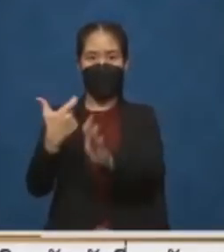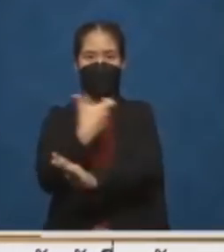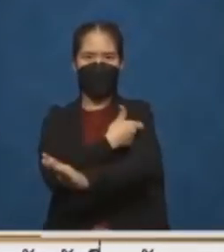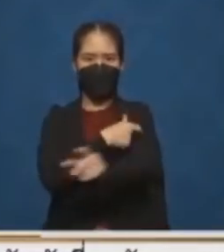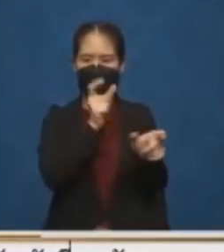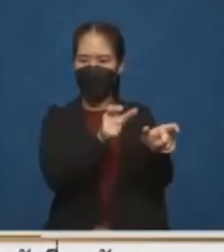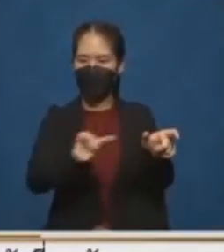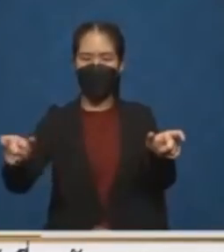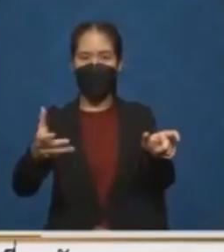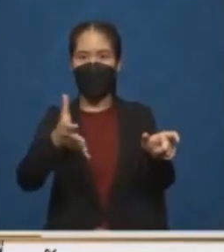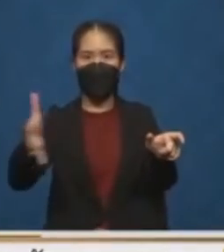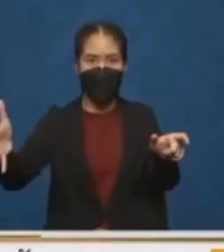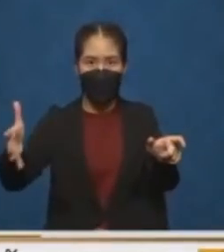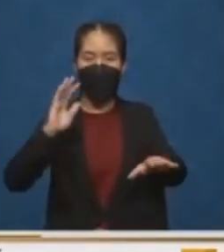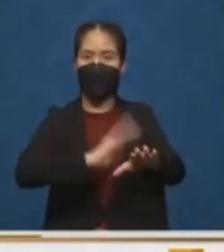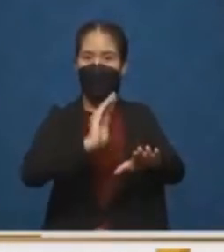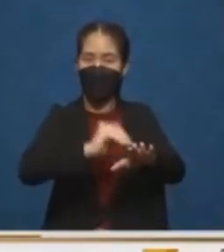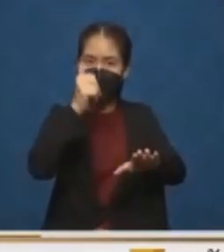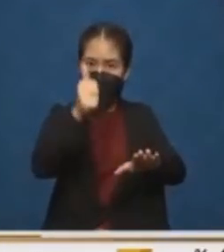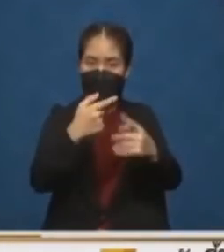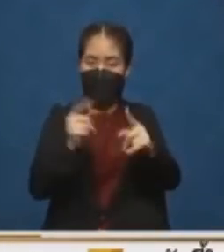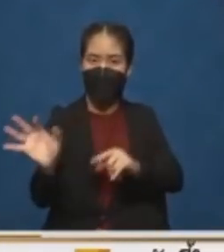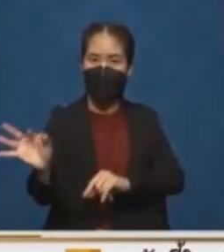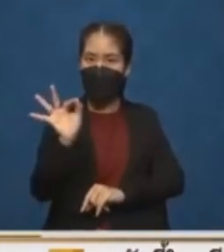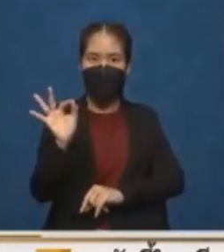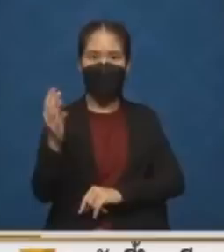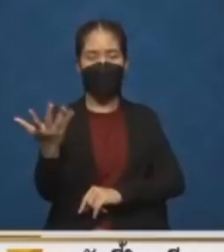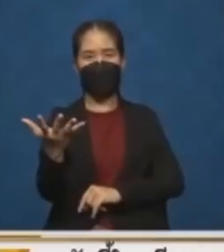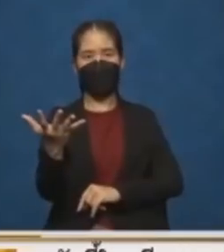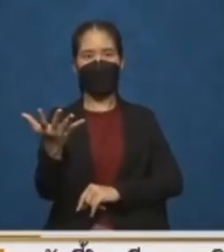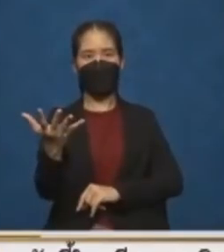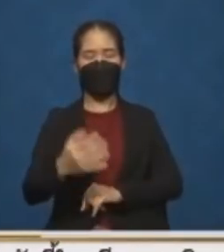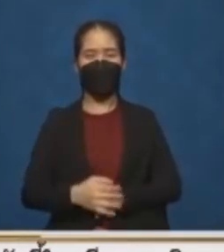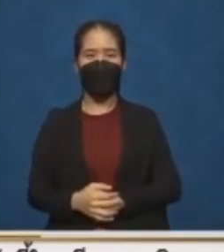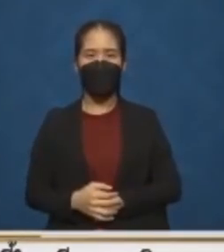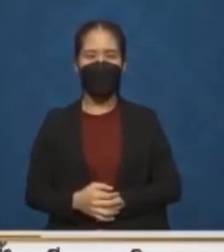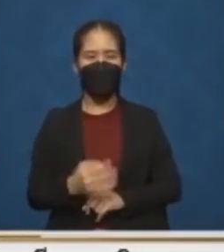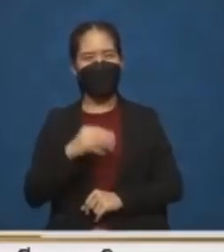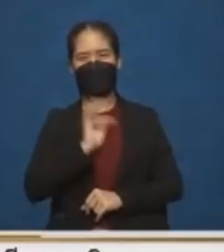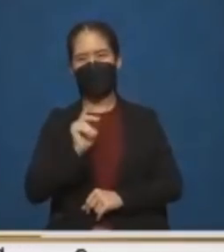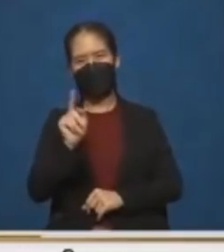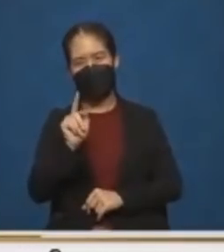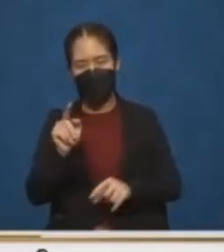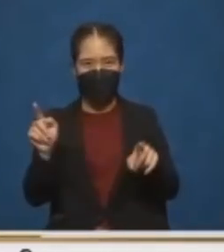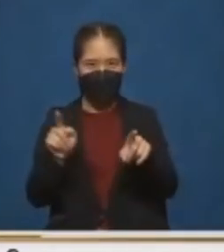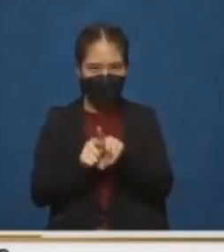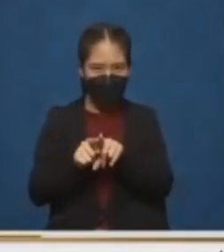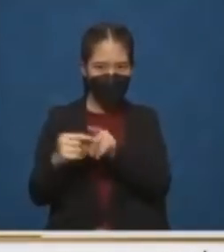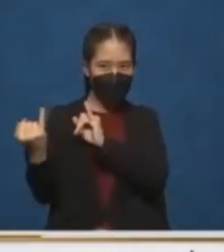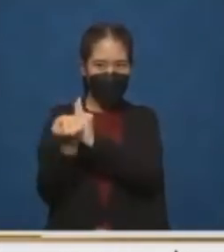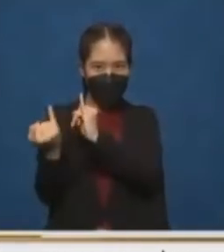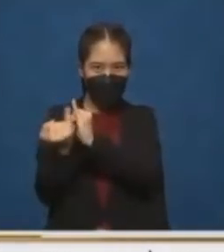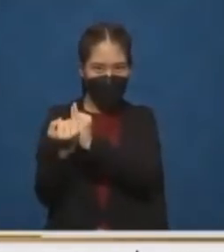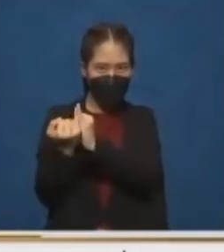มีคุณภาพสูงกว่าท่านกัไม่เลือกมาฉีดใหคนไทยเป็การกระทำในลกษณะผลขาดตัดตอนขัด